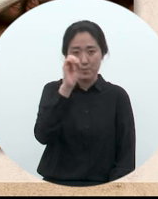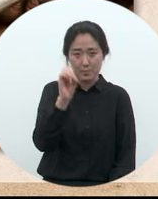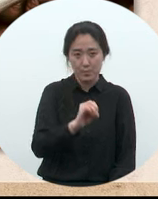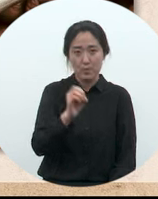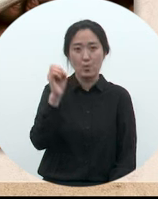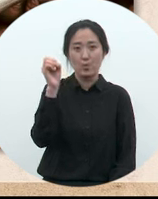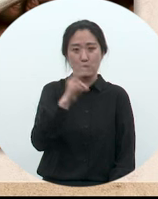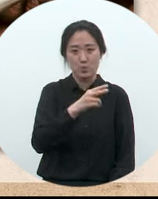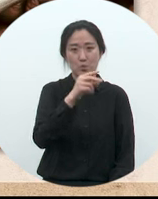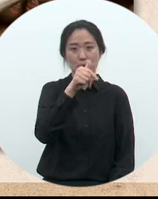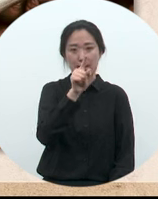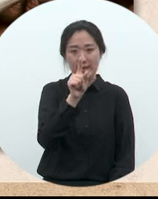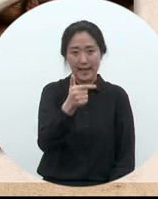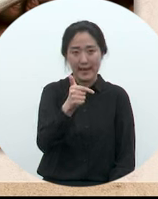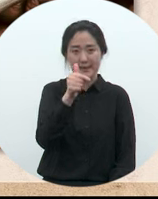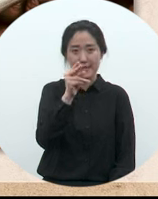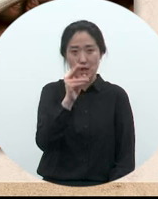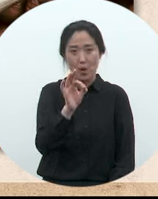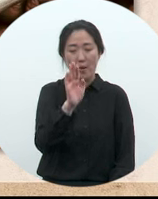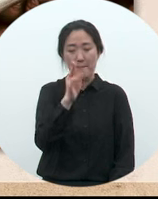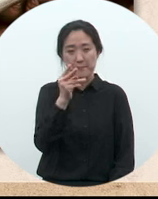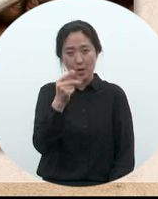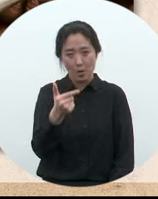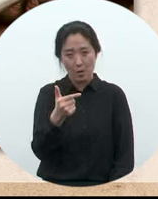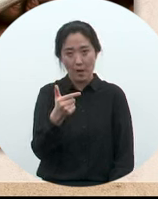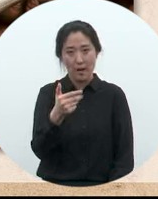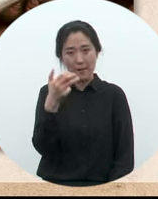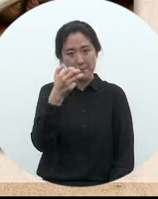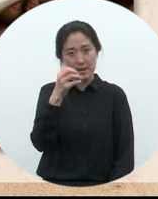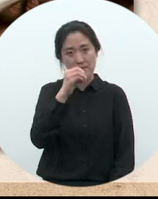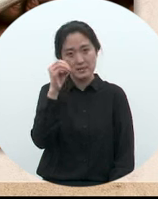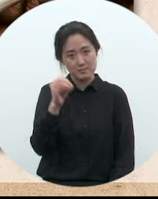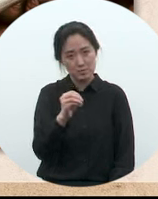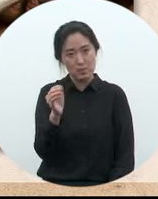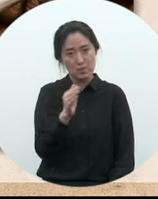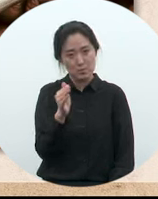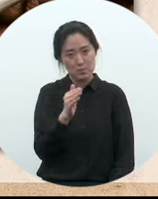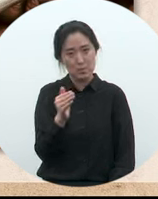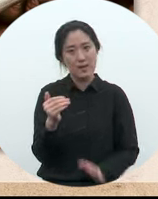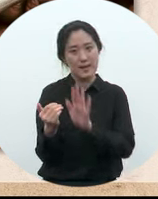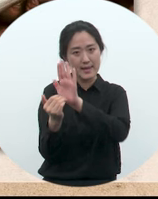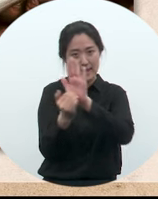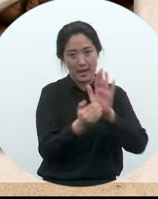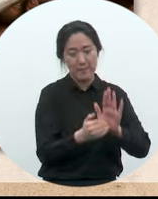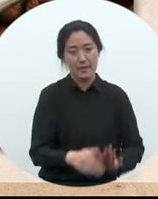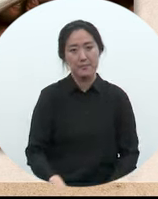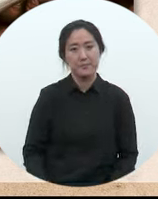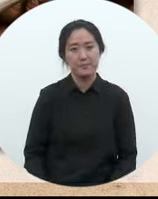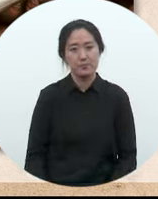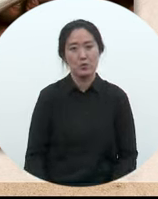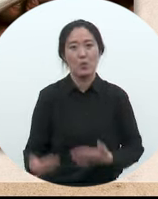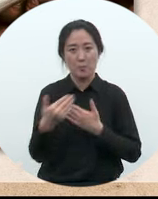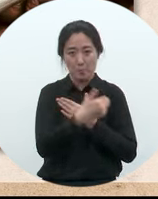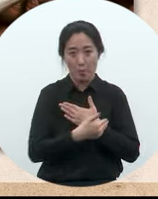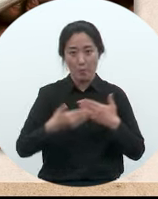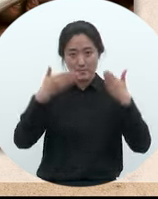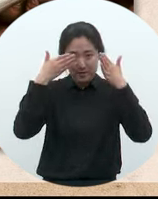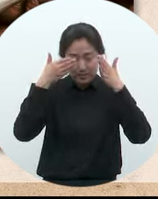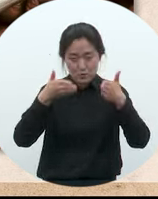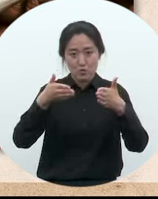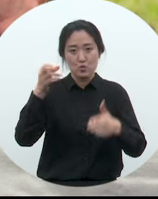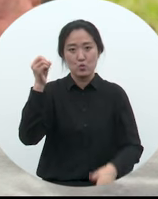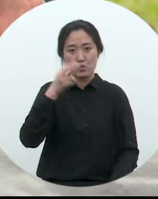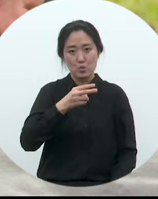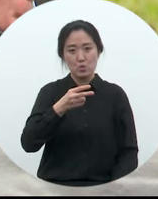45%, 간 경변은 80%, 파킨슨병은 50% 정도 예방할 수 있고